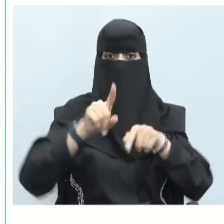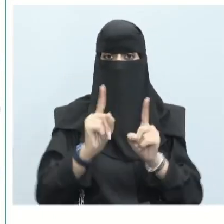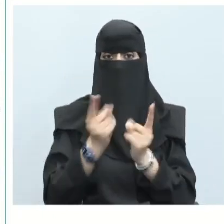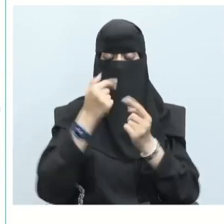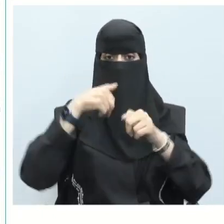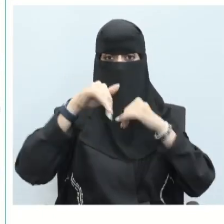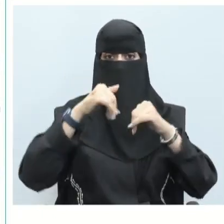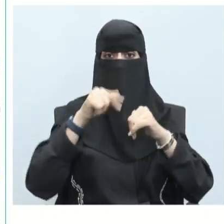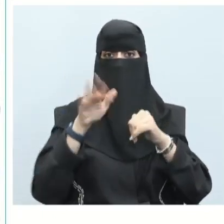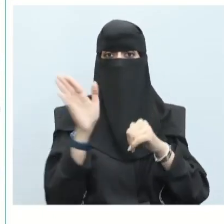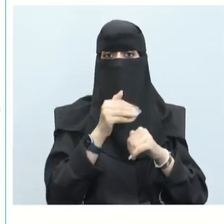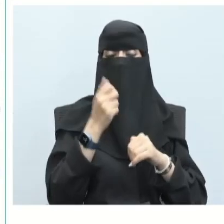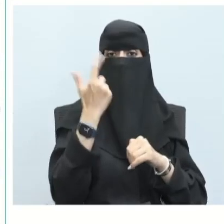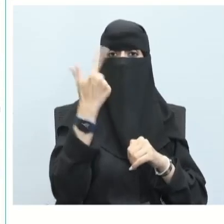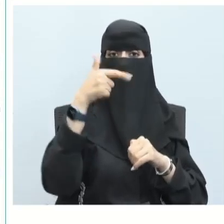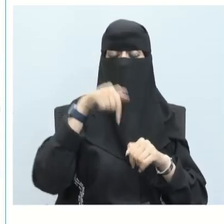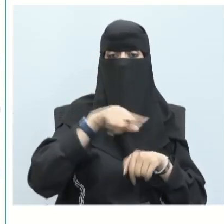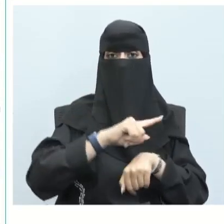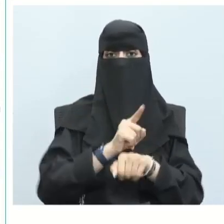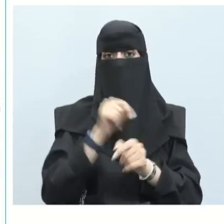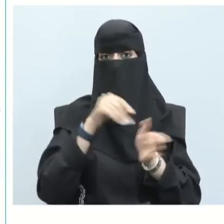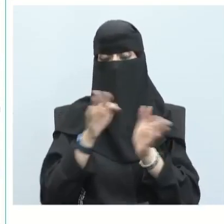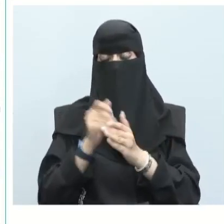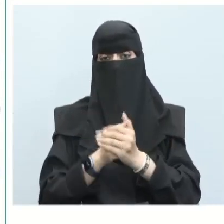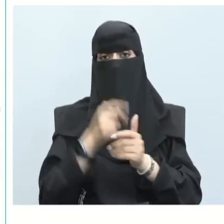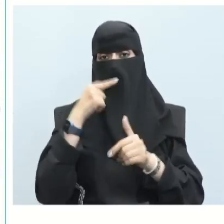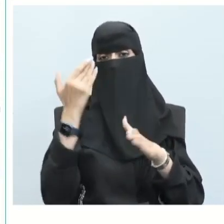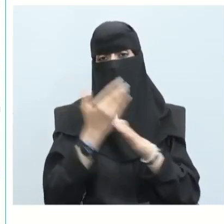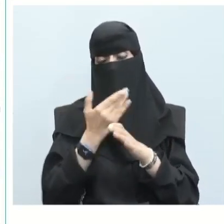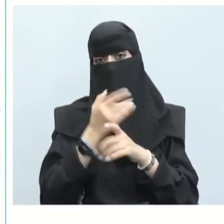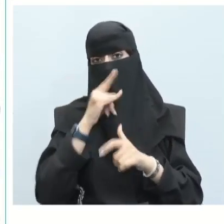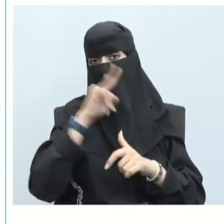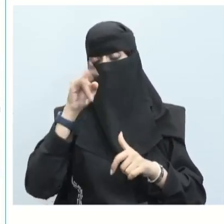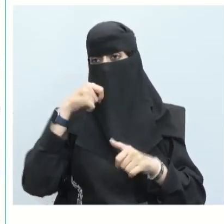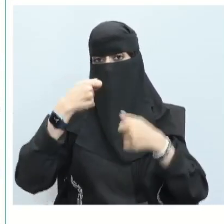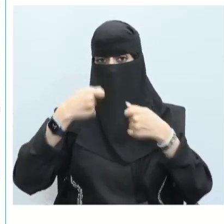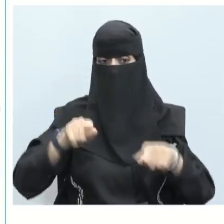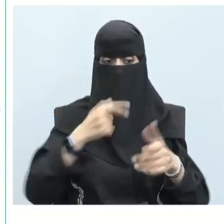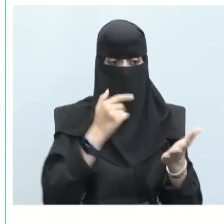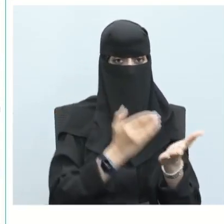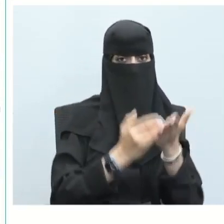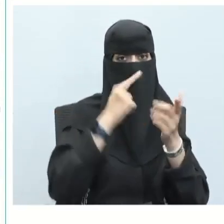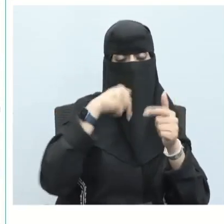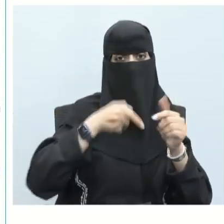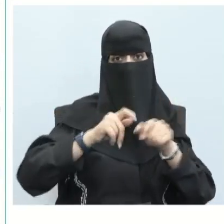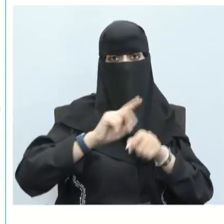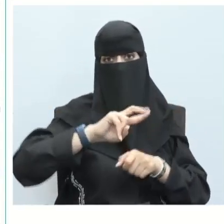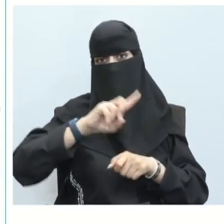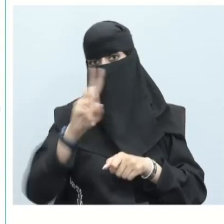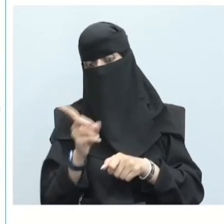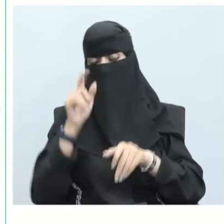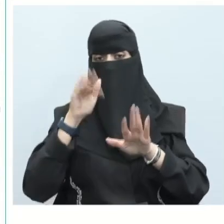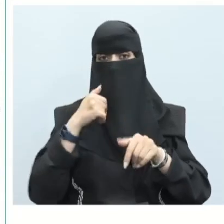السير بسرعه 70 ك مت في الساعه لكنني لا استحق مخالفه لتجاوز السرعه